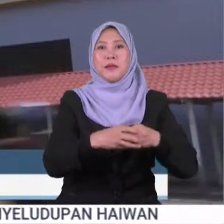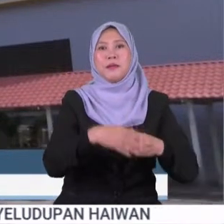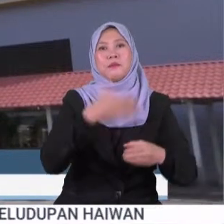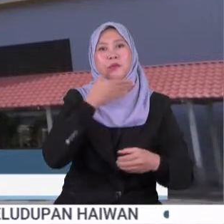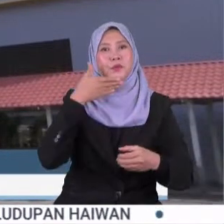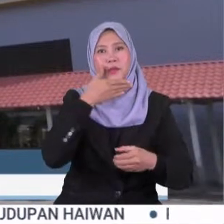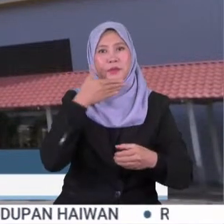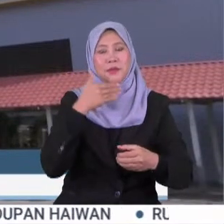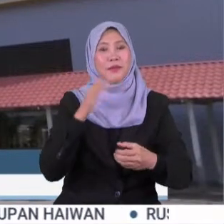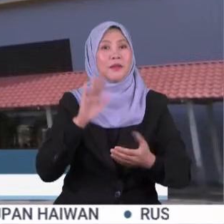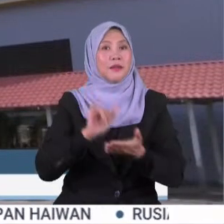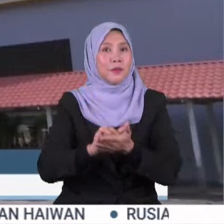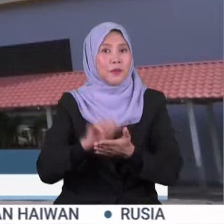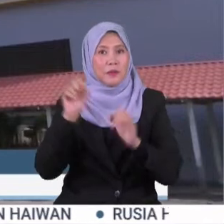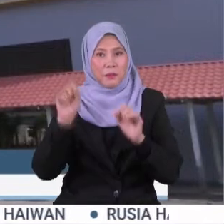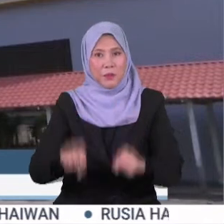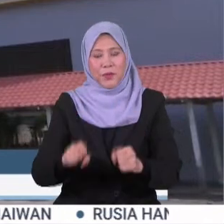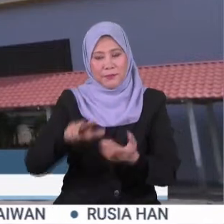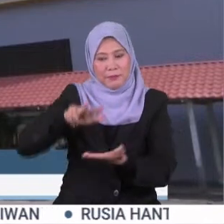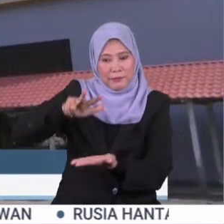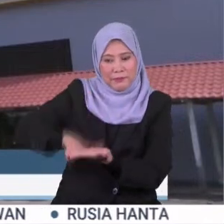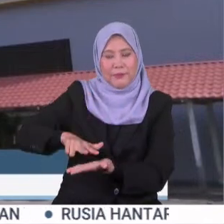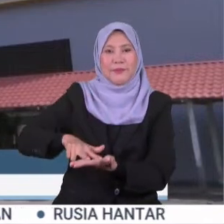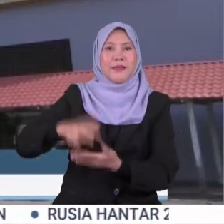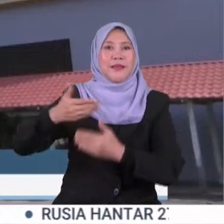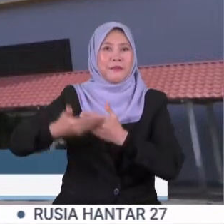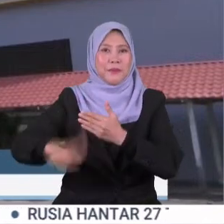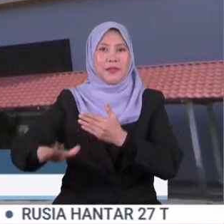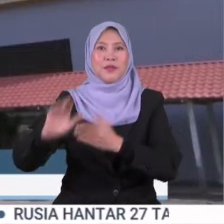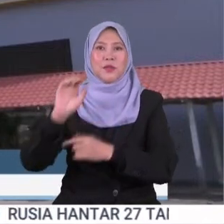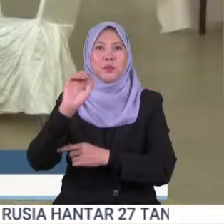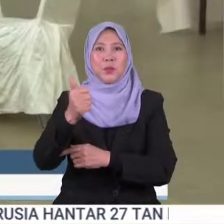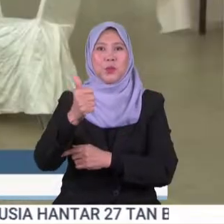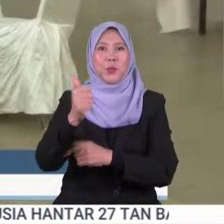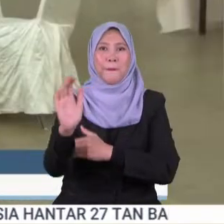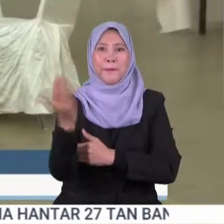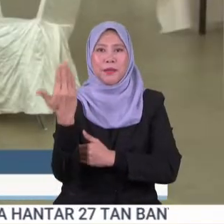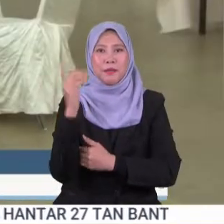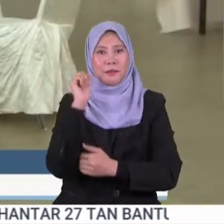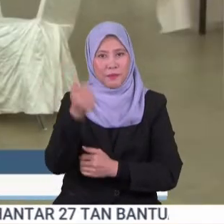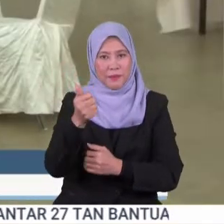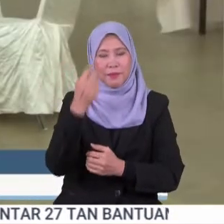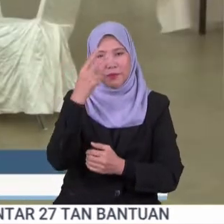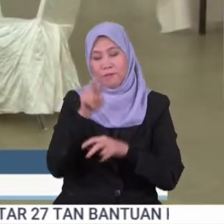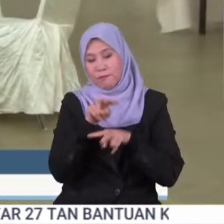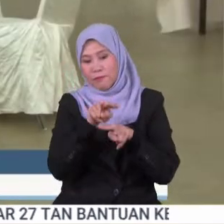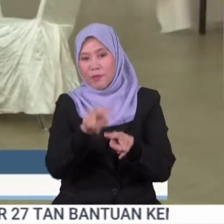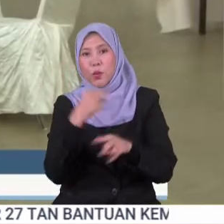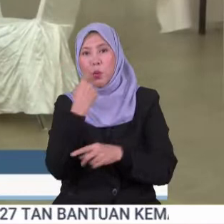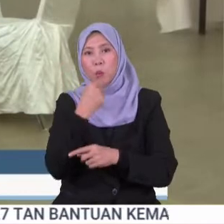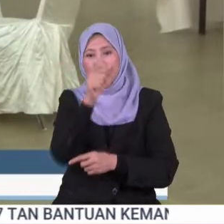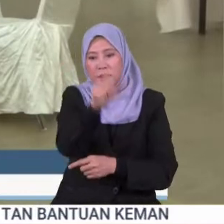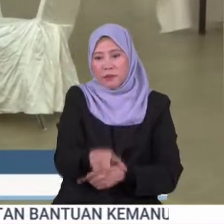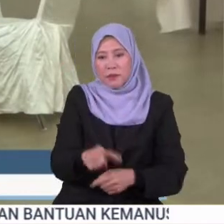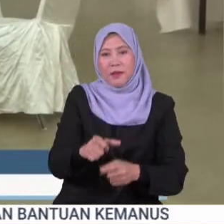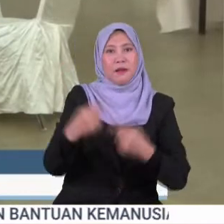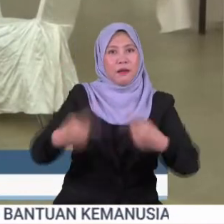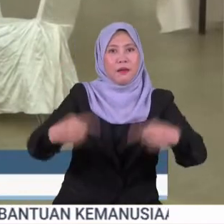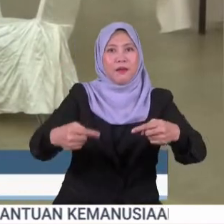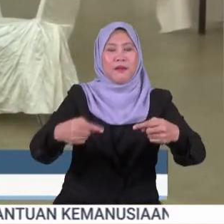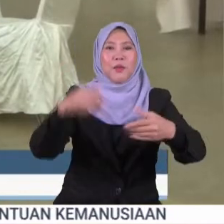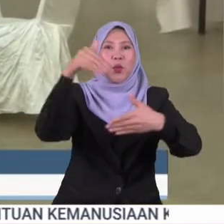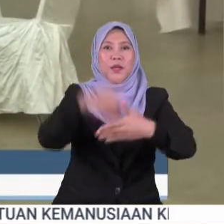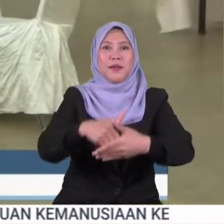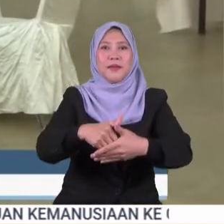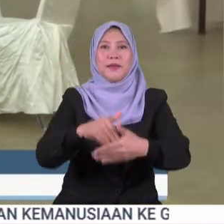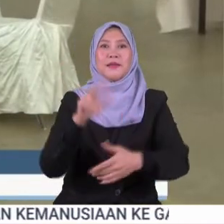Muda. Bagaimanapun ianya hanya boleh dimuktamadkan selepas 10 pagi esok untuk kita menyaksikan siapakah yang bakal merebut